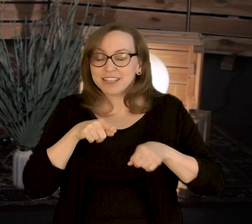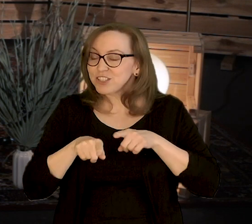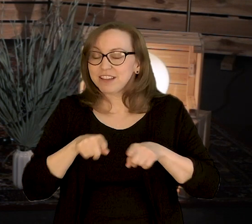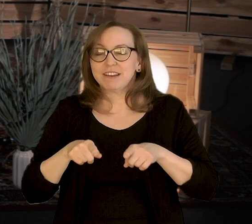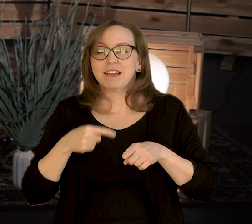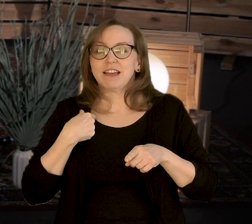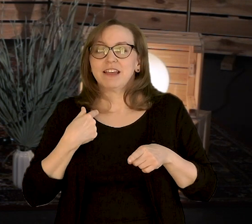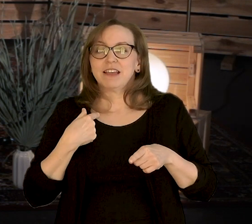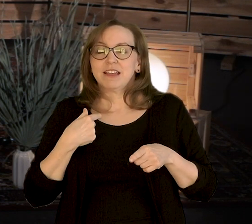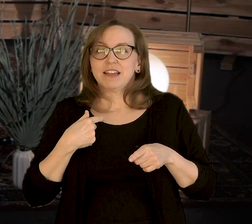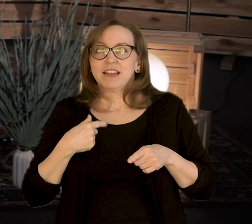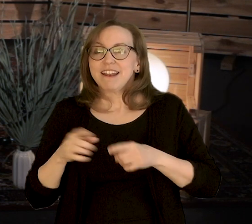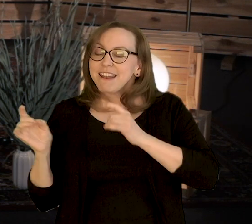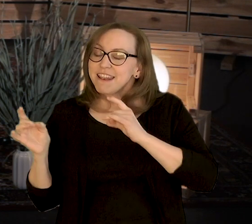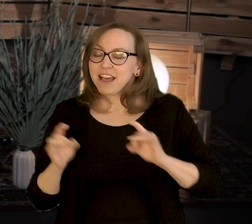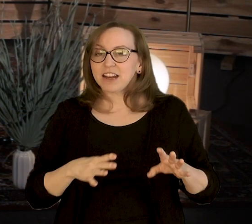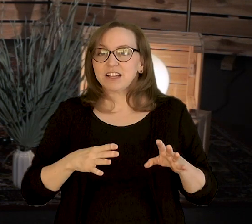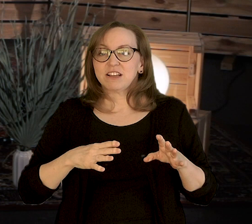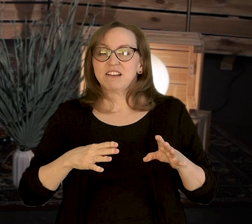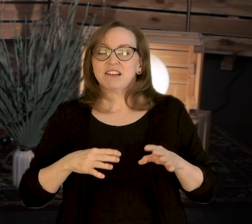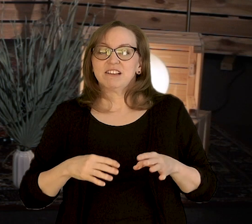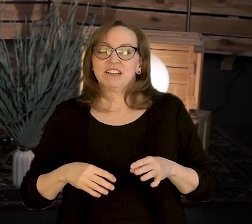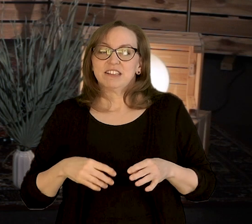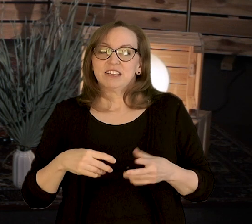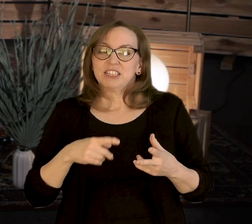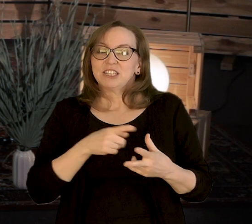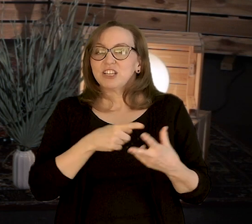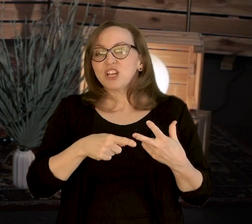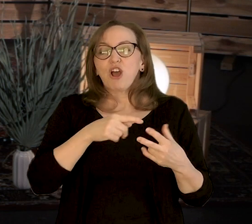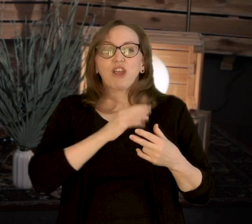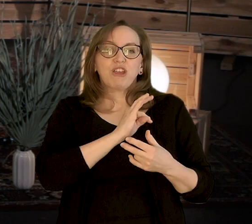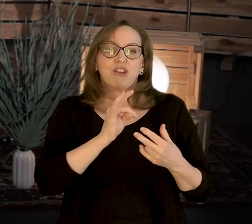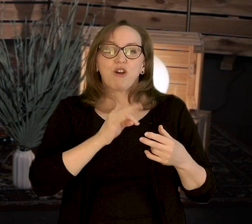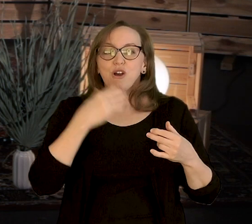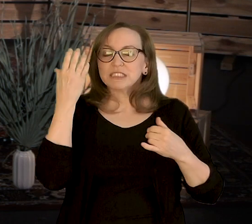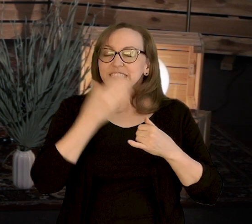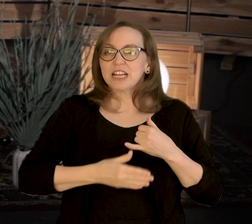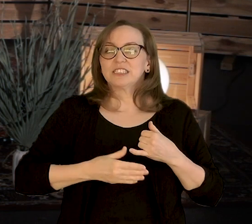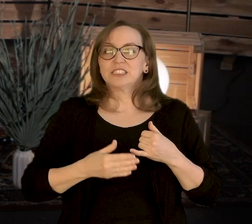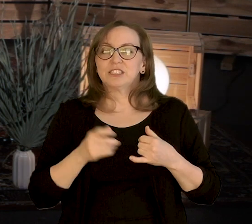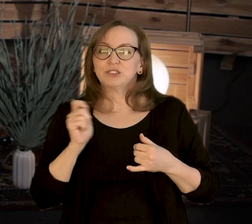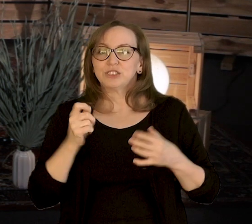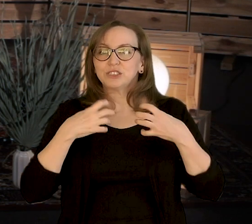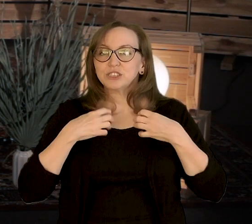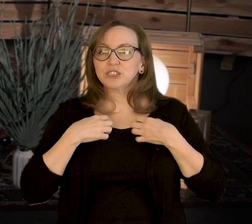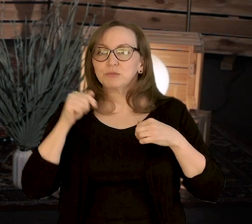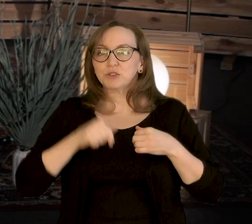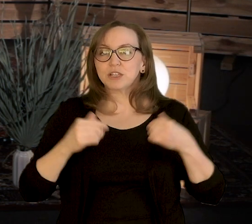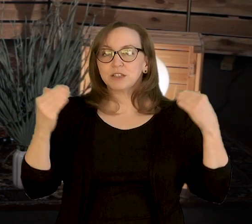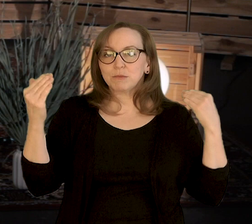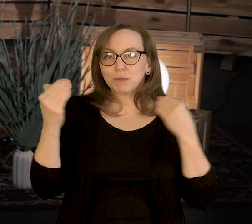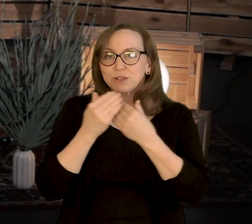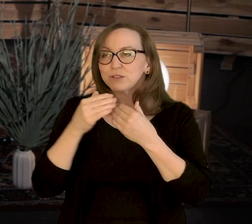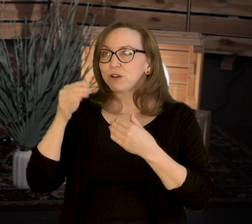byli zmuszeni, by ostatnie godziny swojego życia spędzić blisko